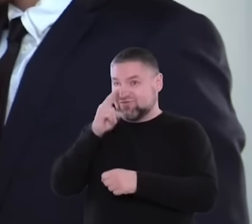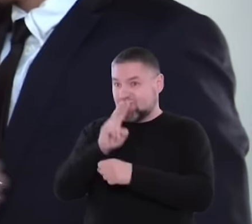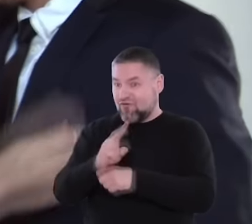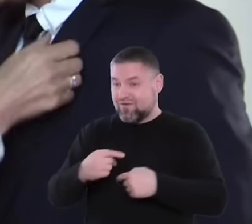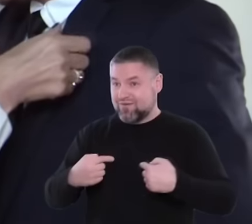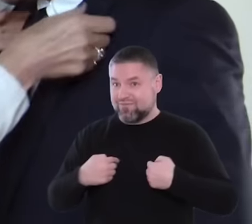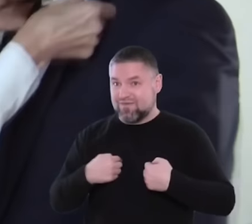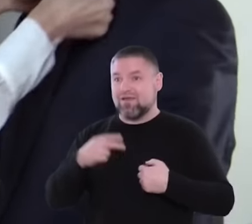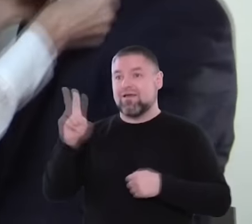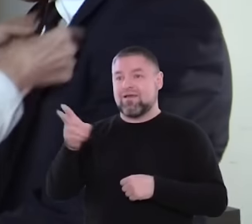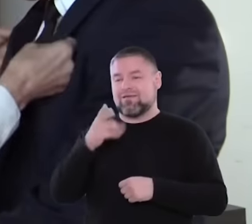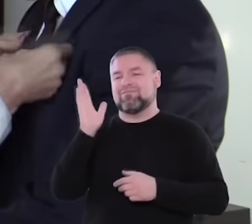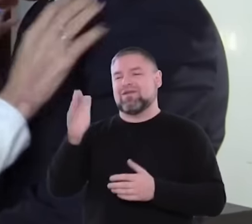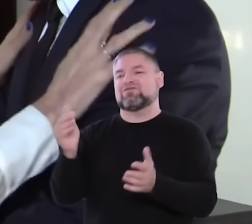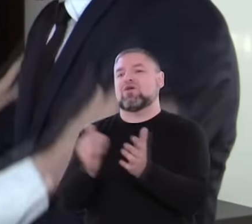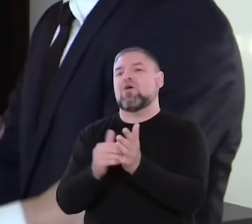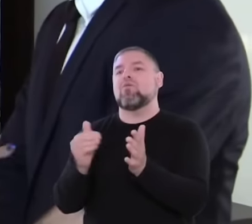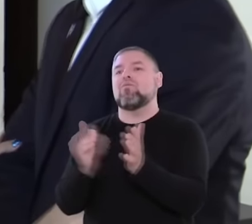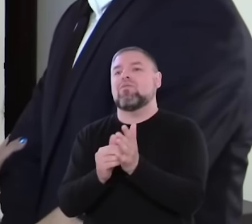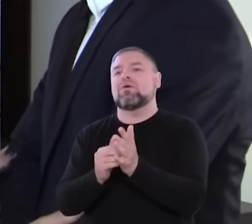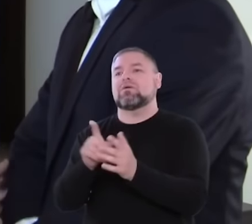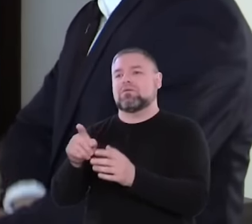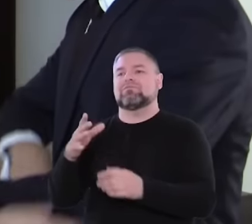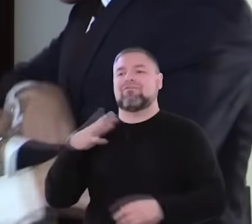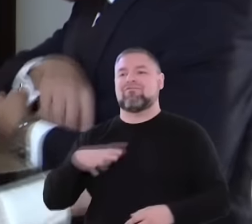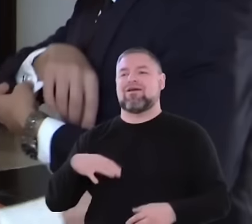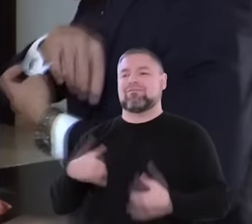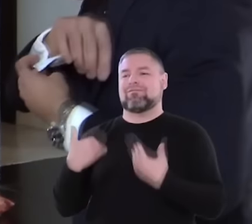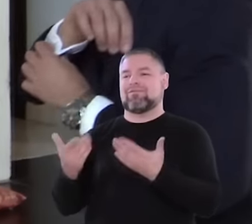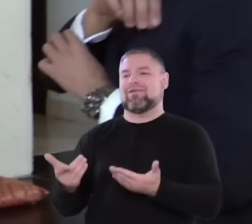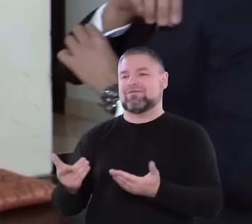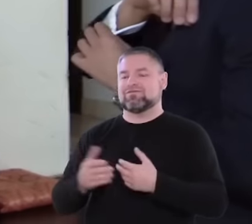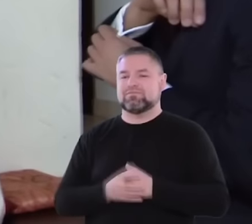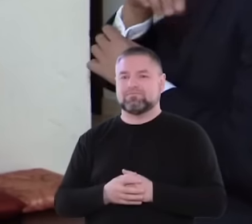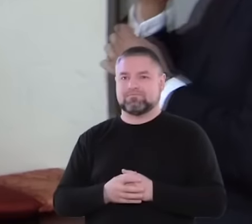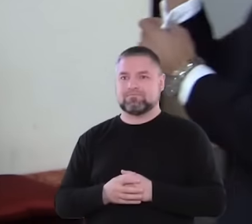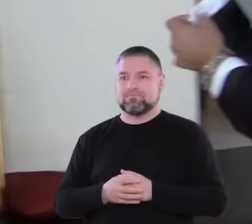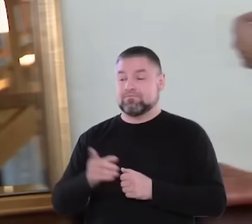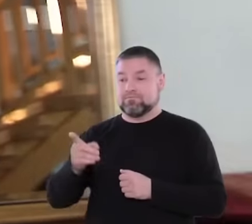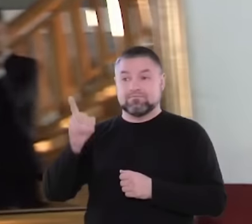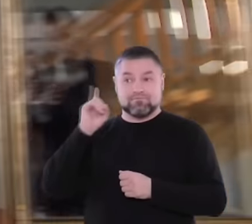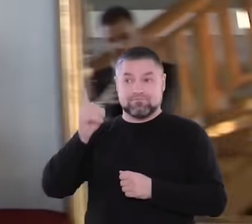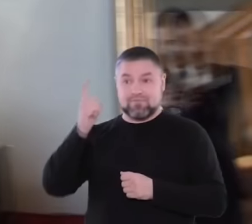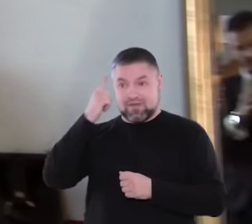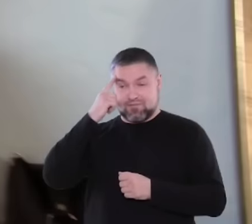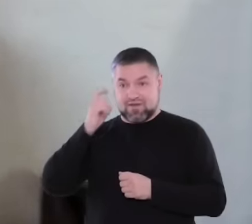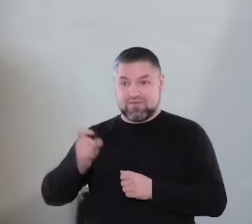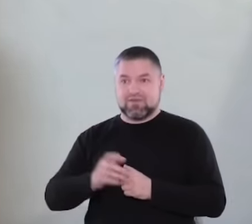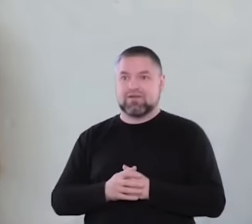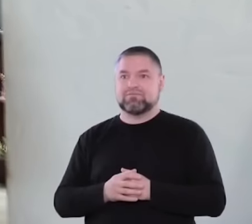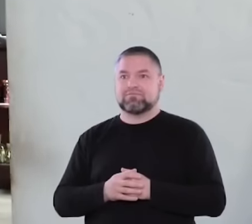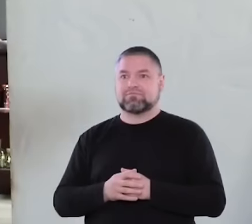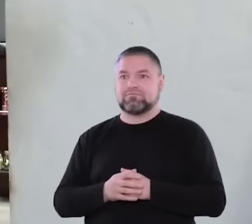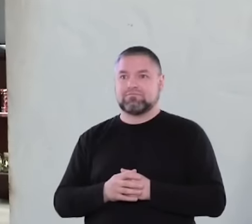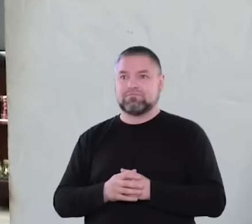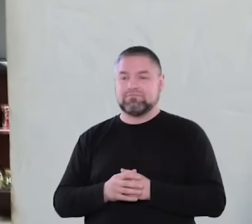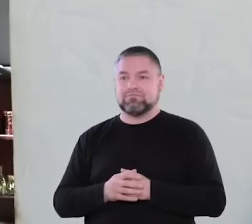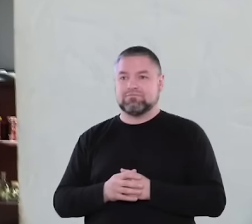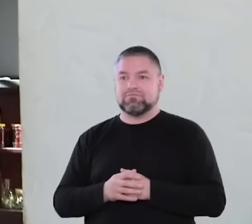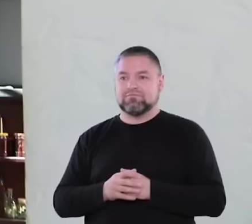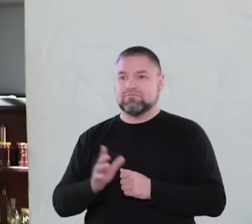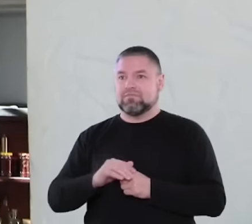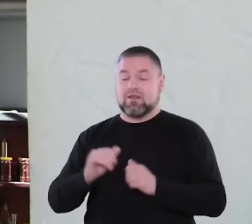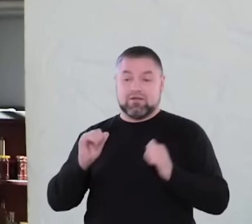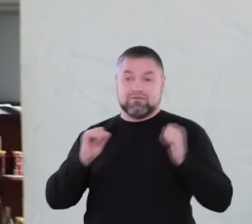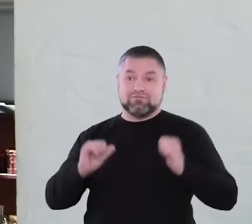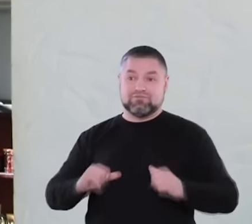mi. Kiedyś się przyda. A poza tym jesteś tego warty. Ale pamiętaj, tych kilka gadżetów nie świadczy